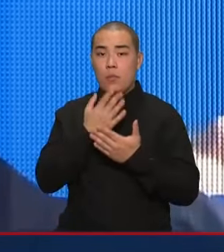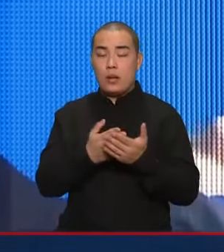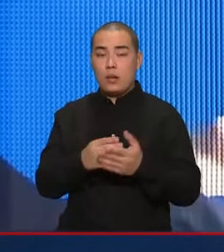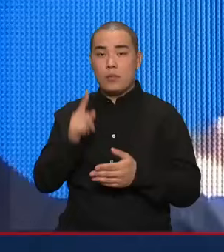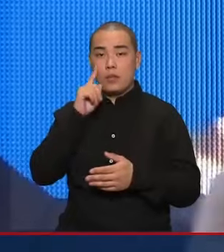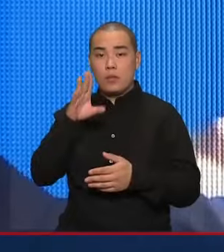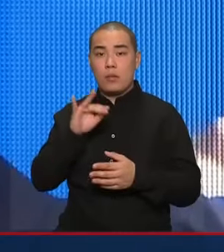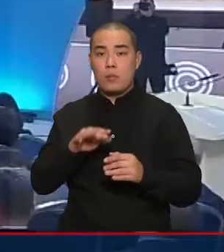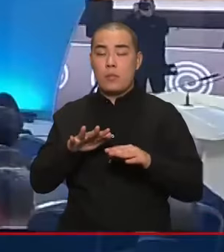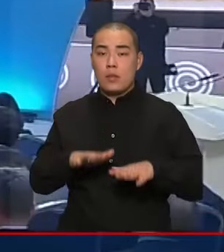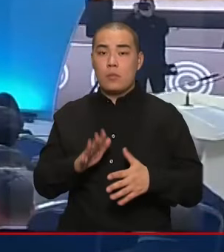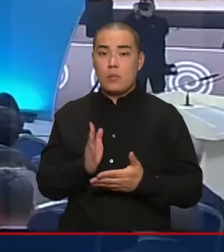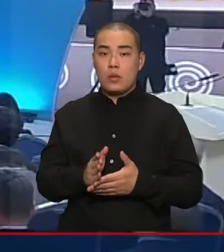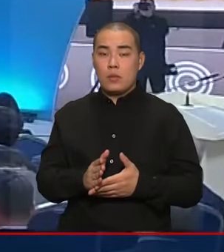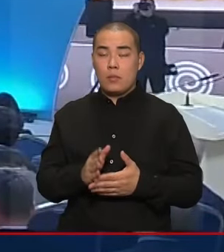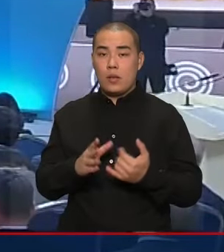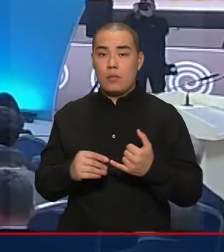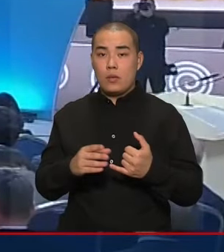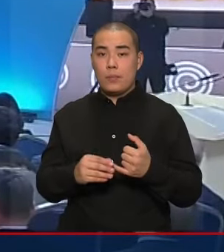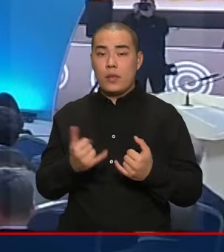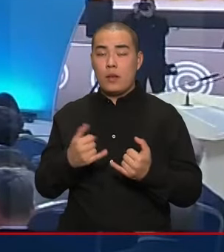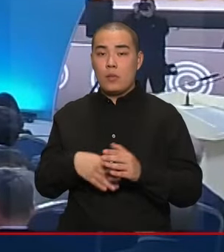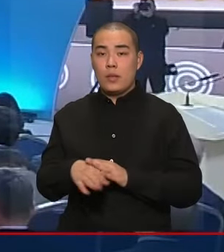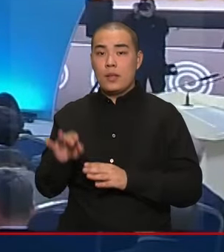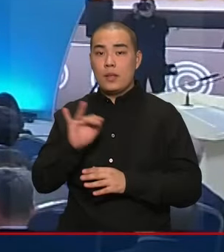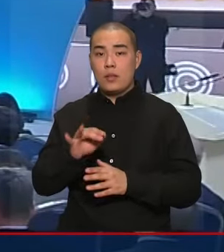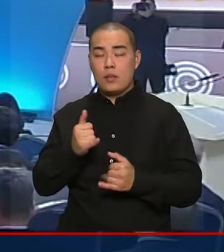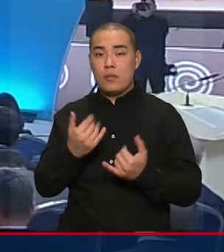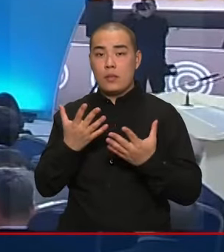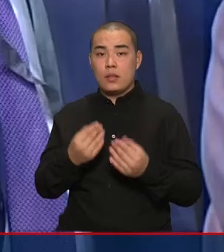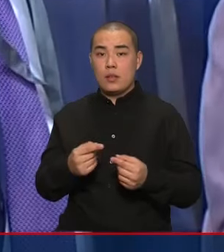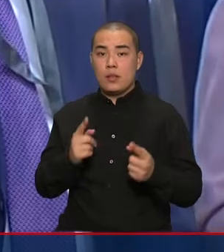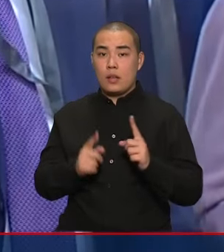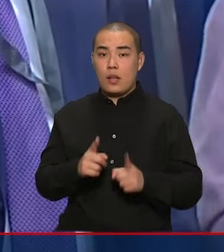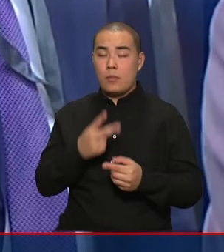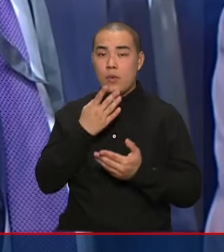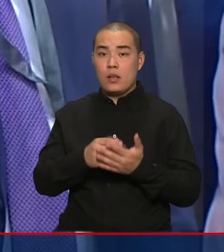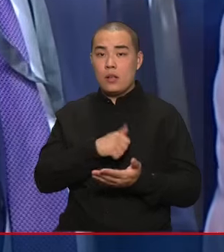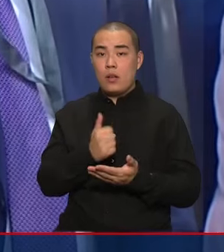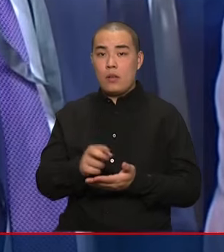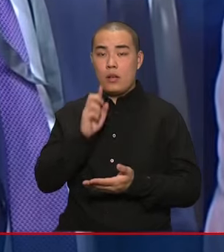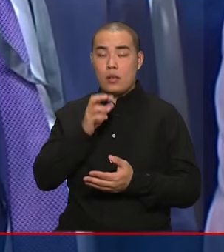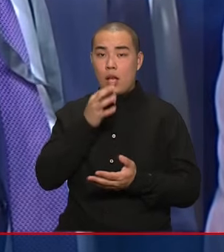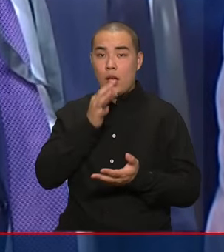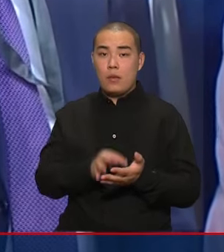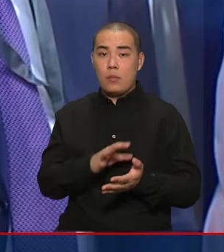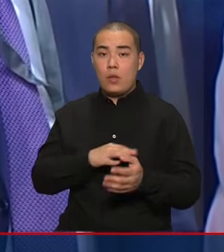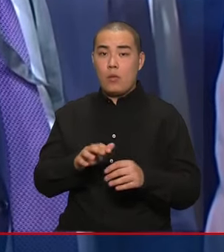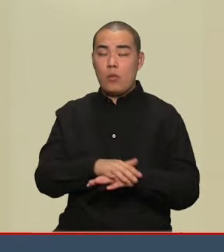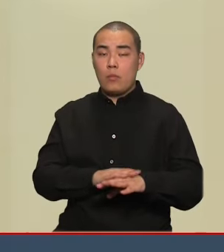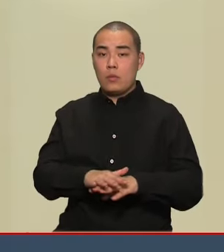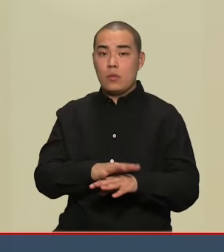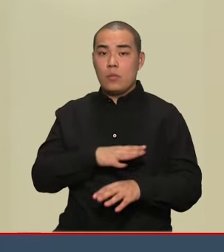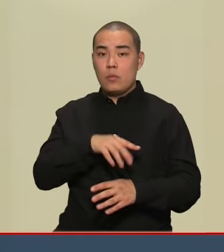популярных международных платформах. Отходя от истории, возвращаясь к сегодняшним реалиям, глава государства откровенно заявил, в обществе стало